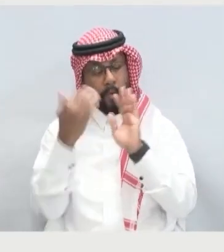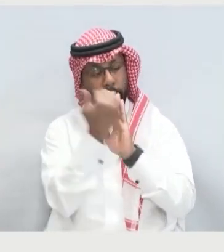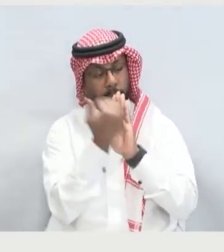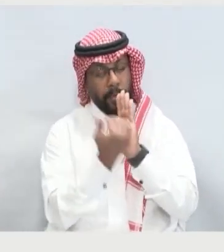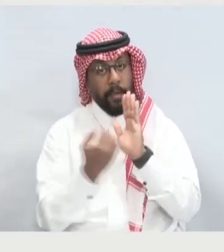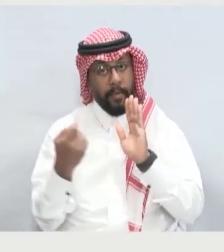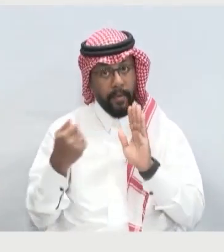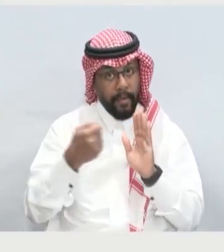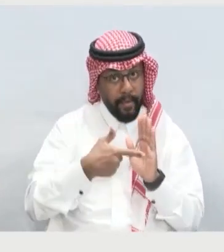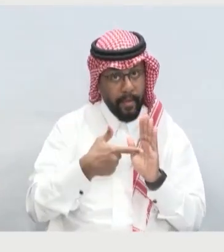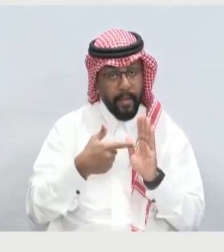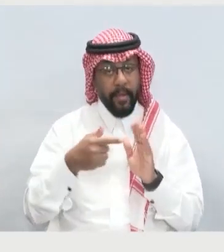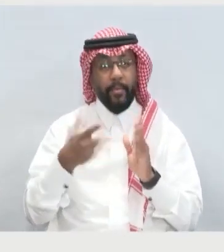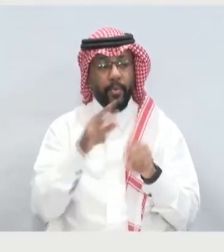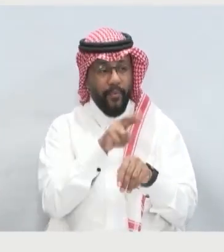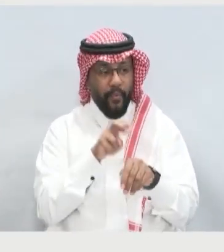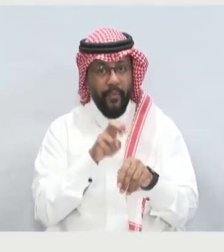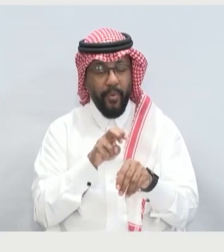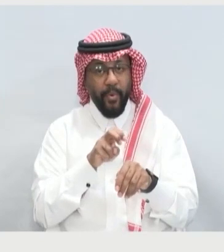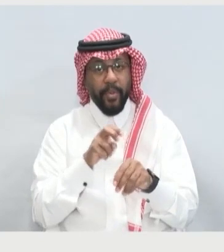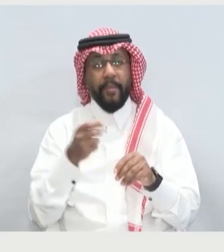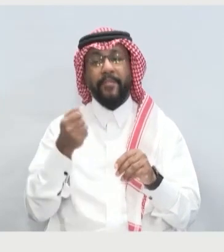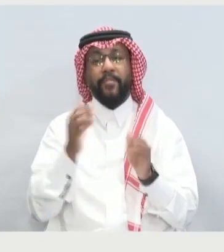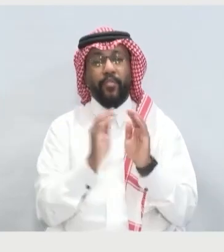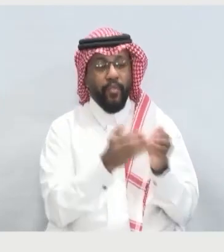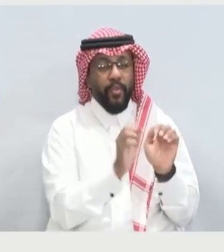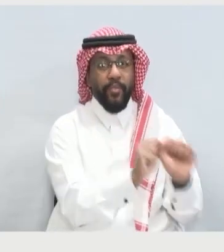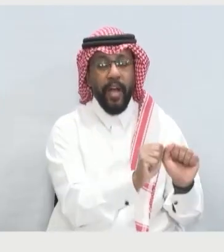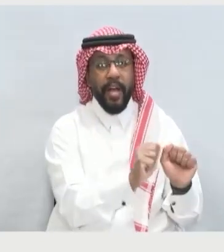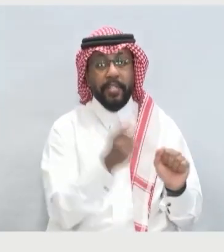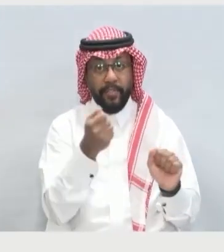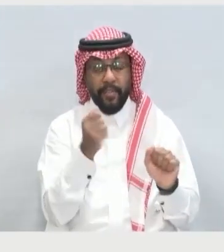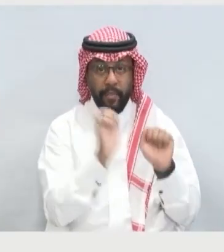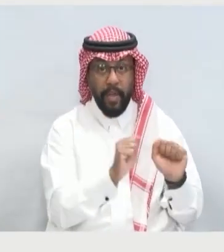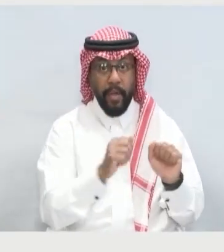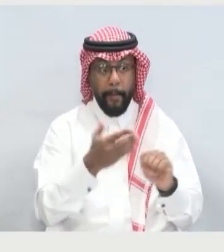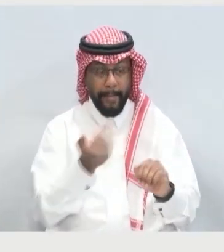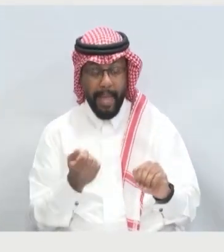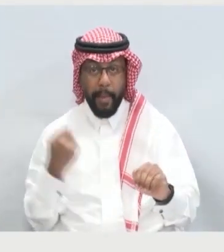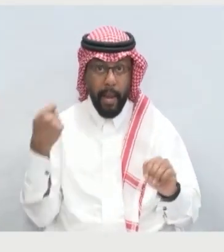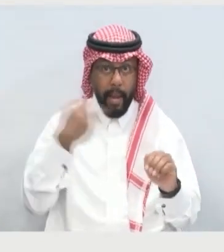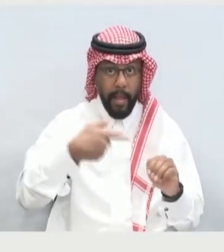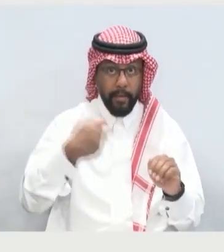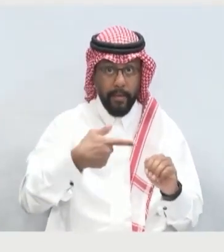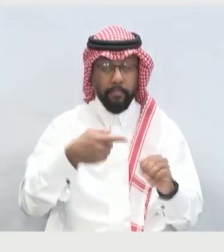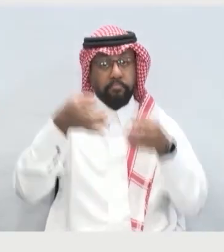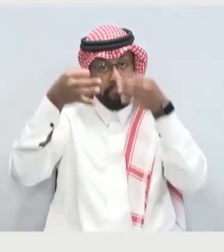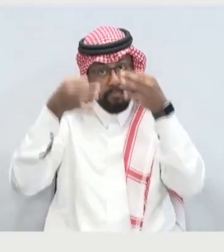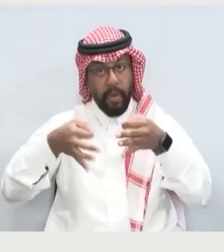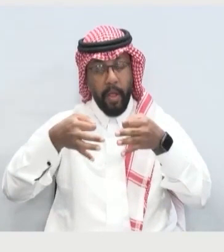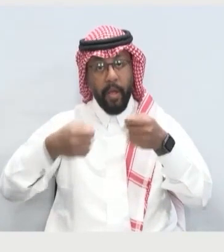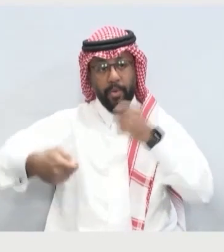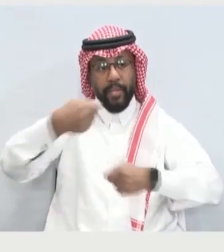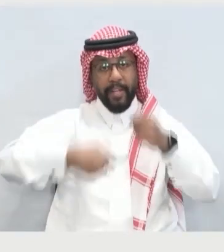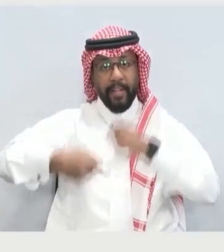وما في حكمه الذمم المدينه المخزون المصروفات المدفوعه مقدما وكذلك الاصول المتداول